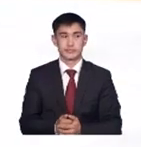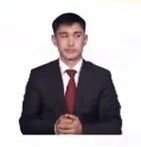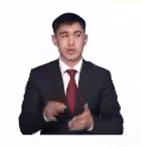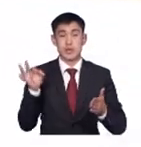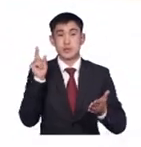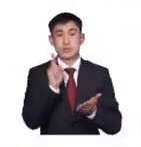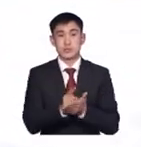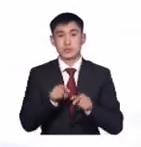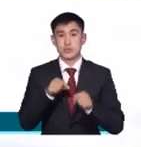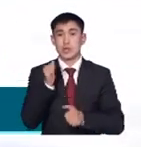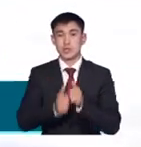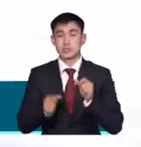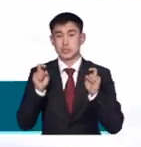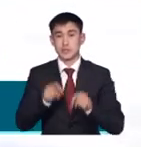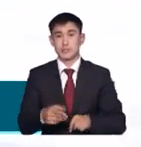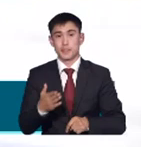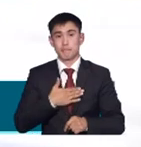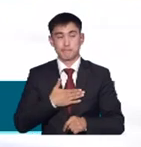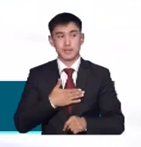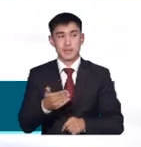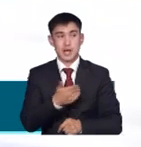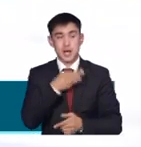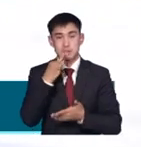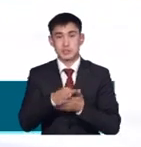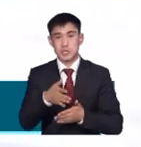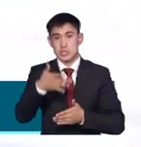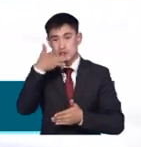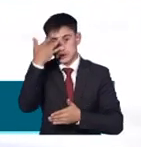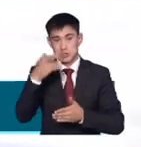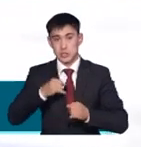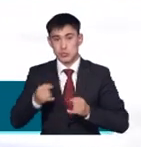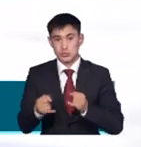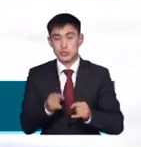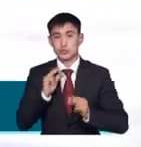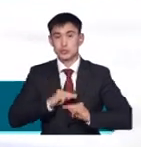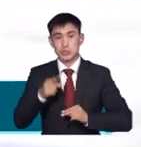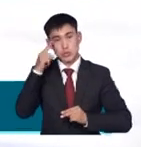Міндетті түрде әрқашан да келемін. Мен шынымды айтсам, жазда да мұз айдын жұмыс істейді деп ойламаппын.